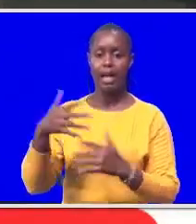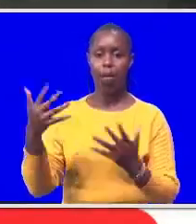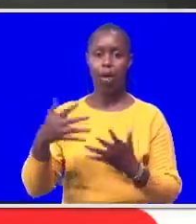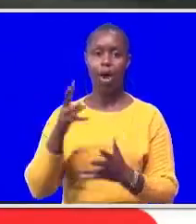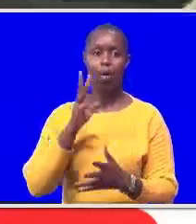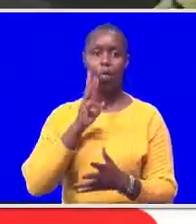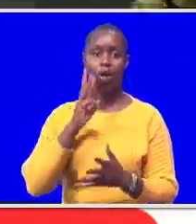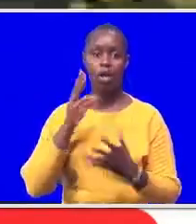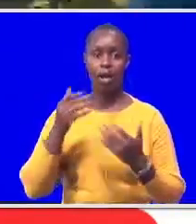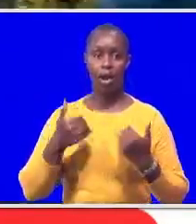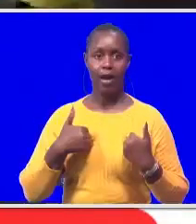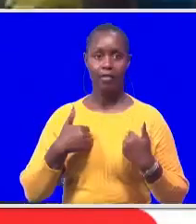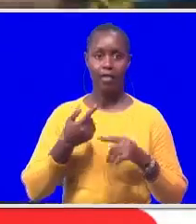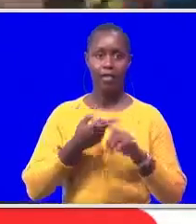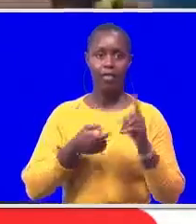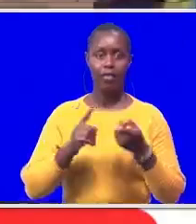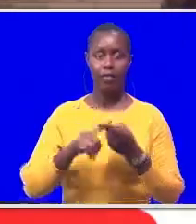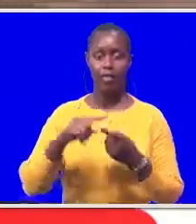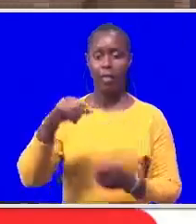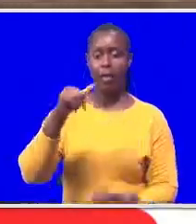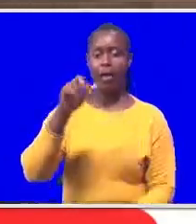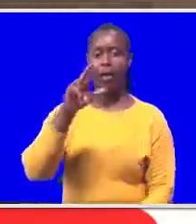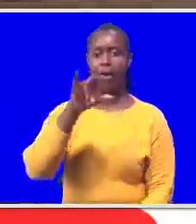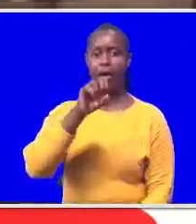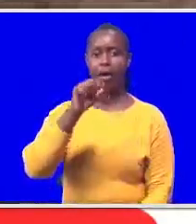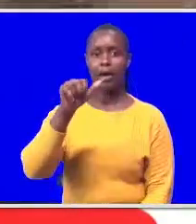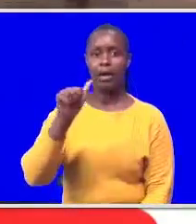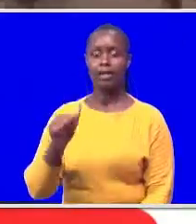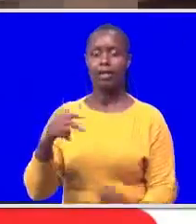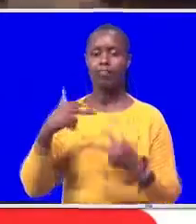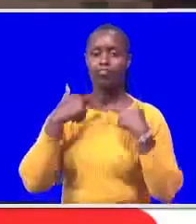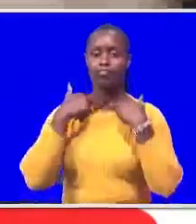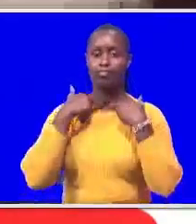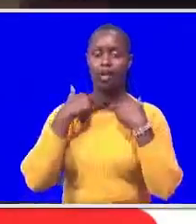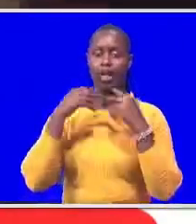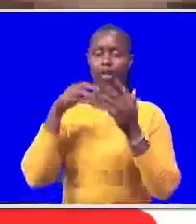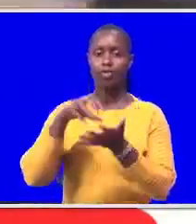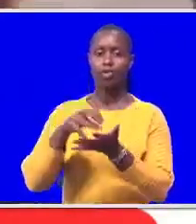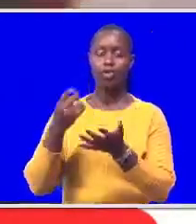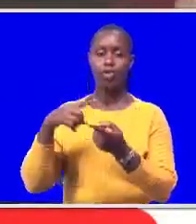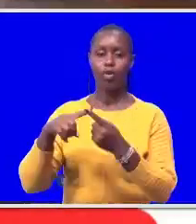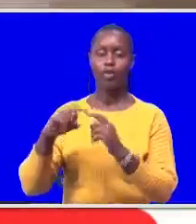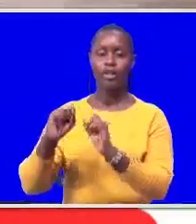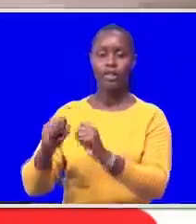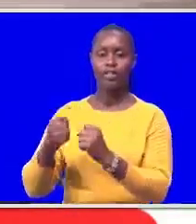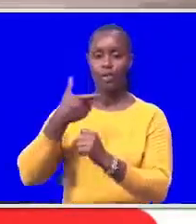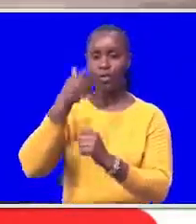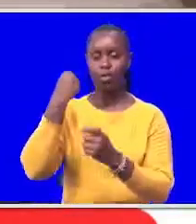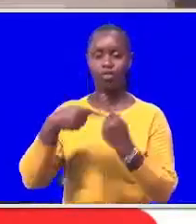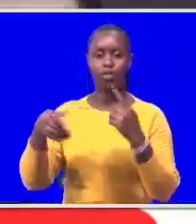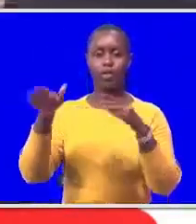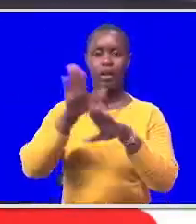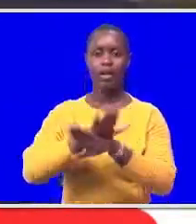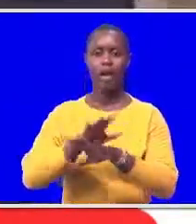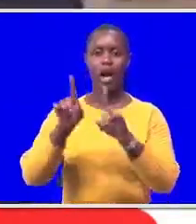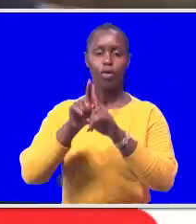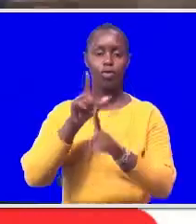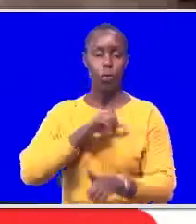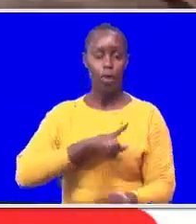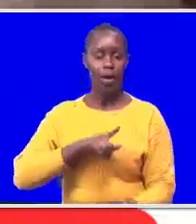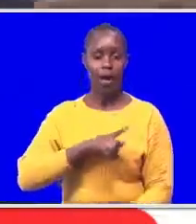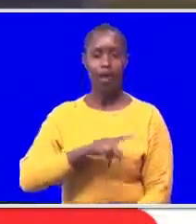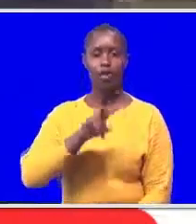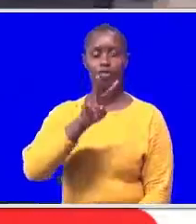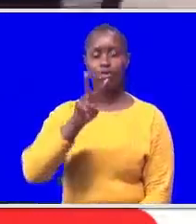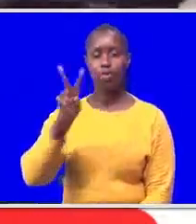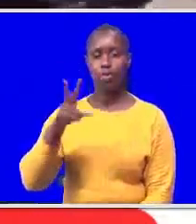kwenye barabara ya Madogo hadi Garissa mjini, na kutatiza shughuli za uokoaji kutokana na giza, na kufanikiwa kuokoa watu 22